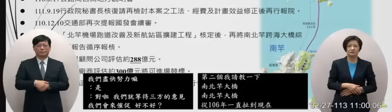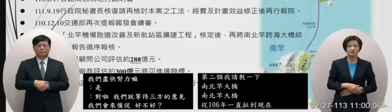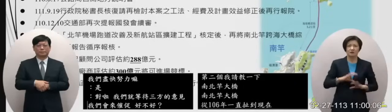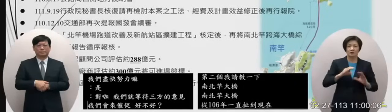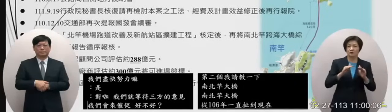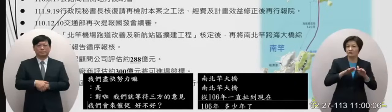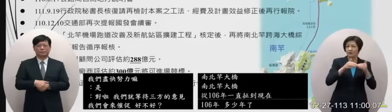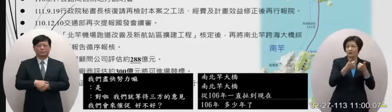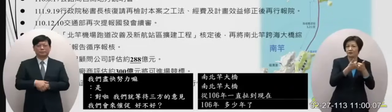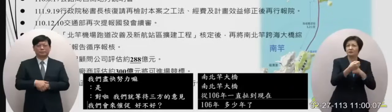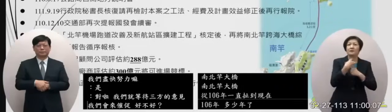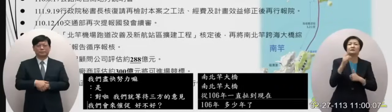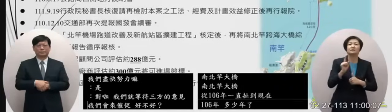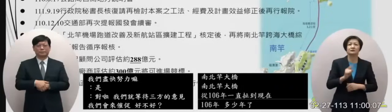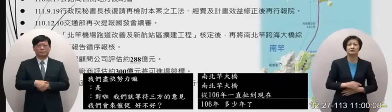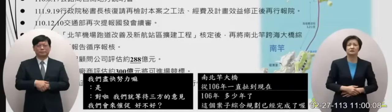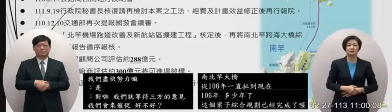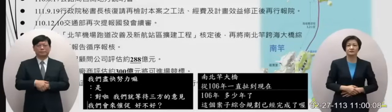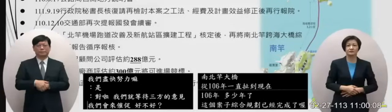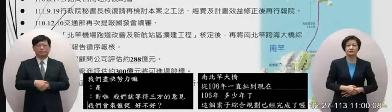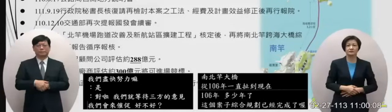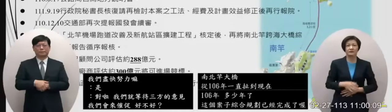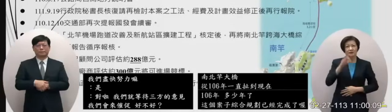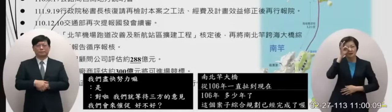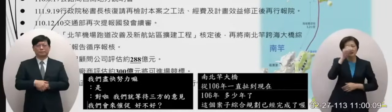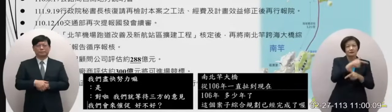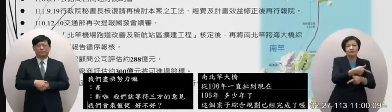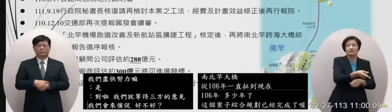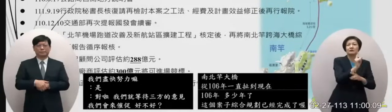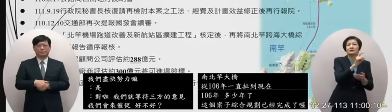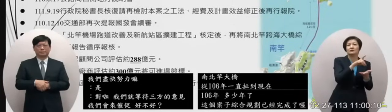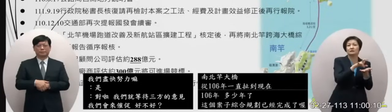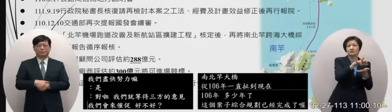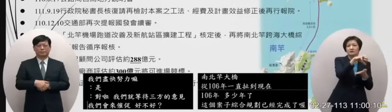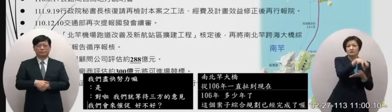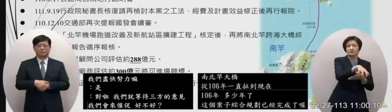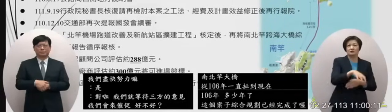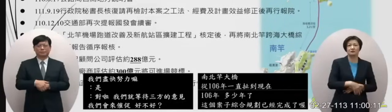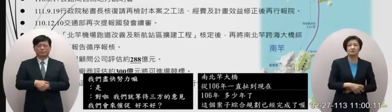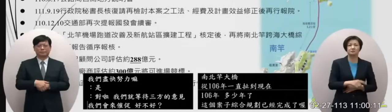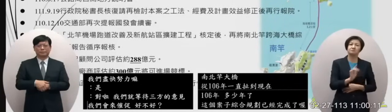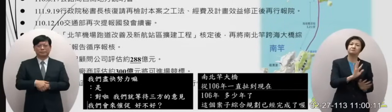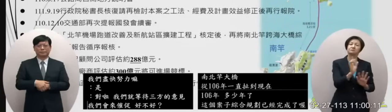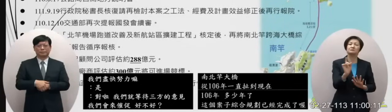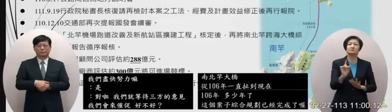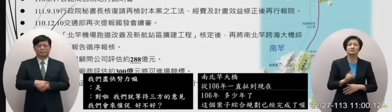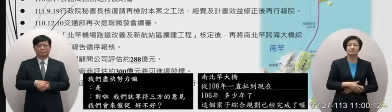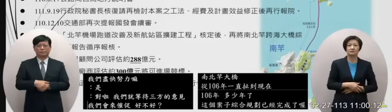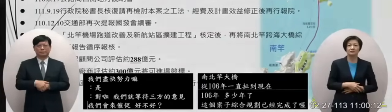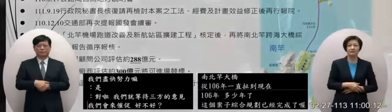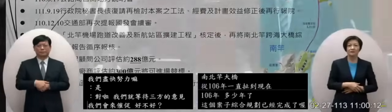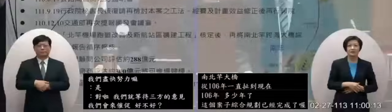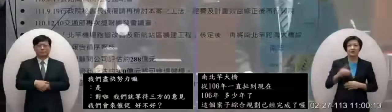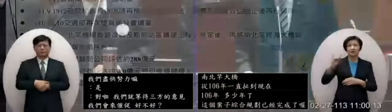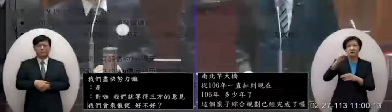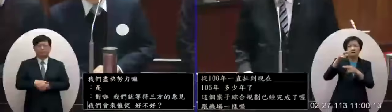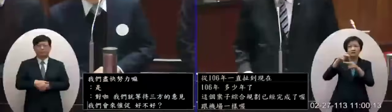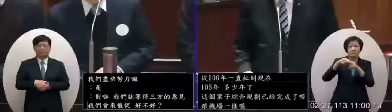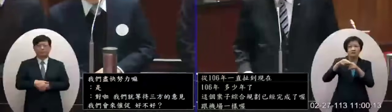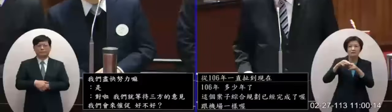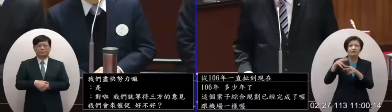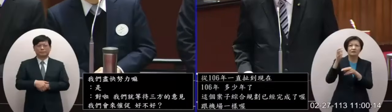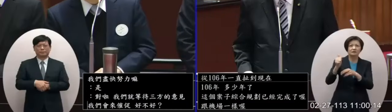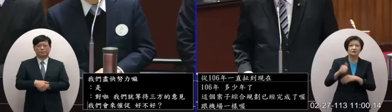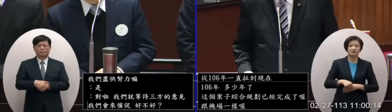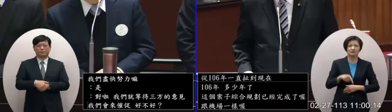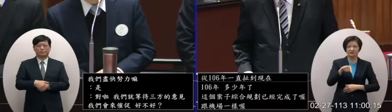发会的讲法是什么呢？是说看南干机场啊运量怎么样。公主，我告诉你，南干机场是一